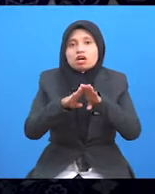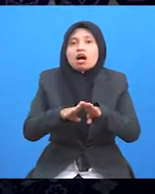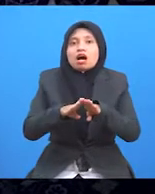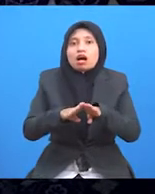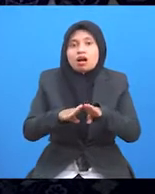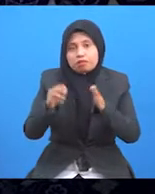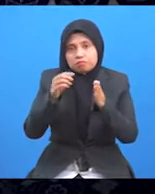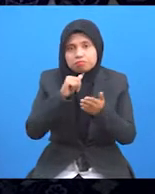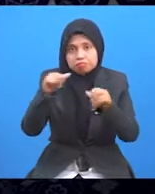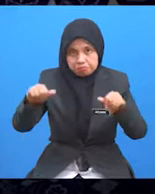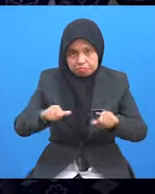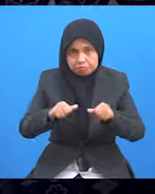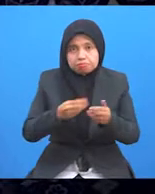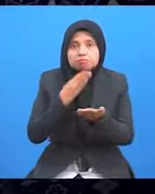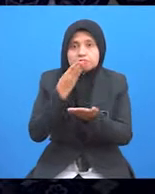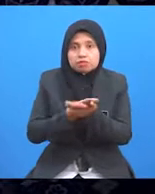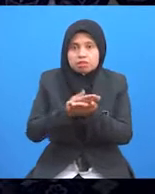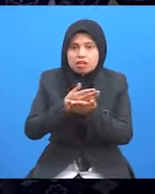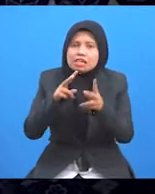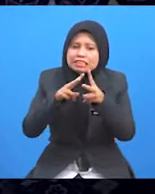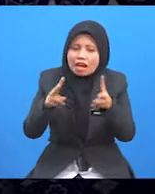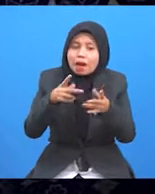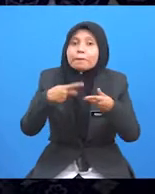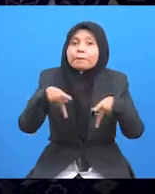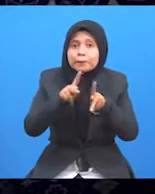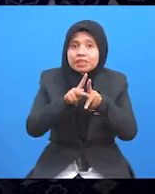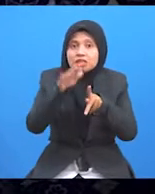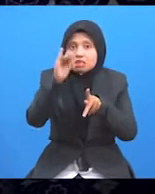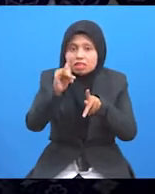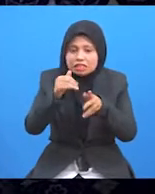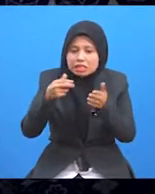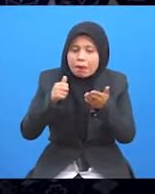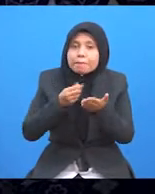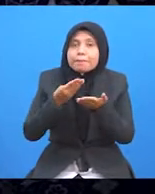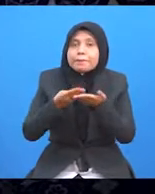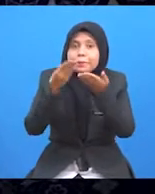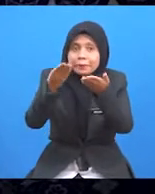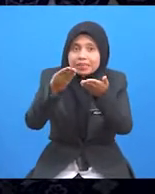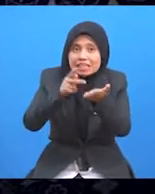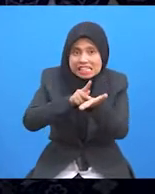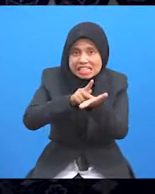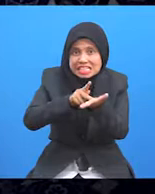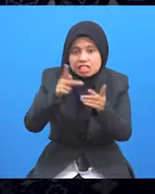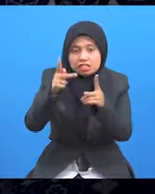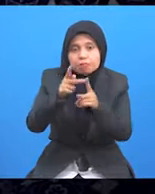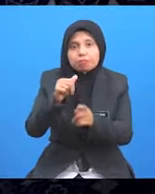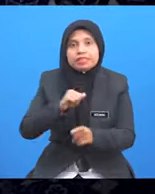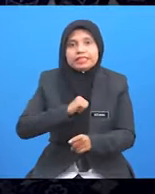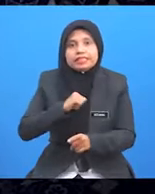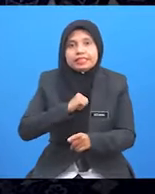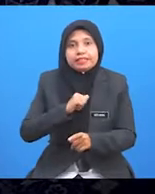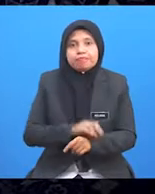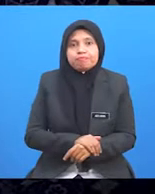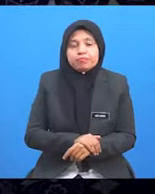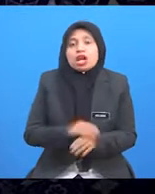kali. Ini menunjukkan bahawa amal soleh adalah perkara yang sangat